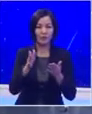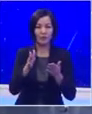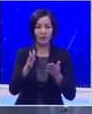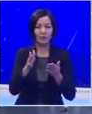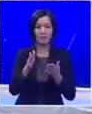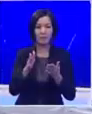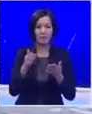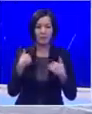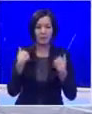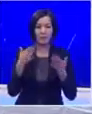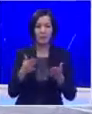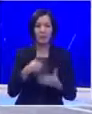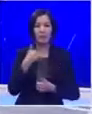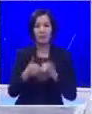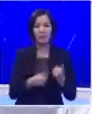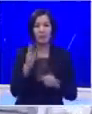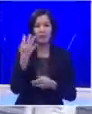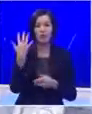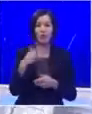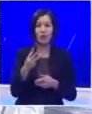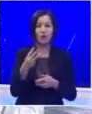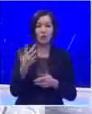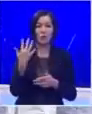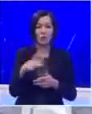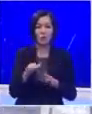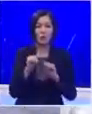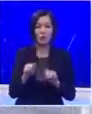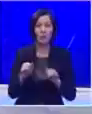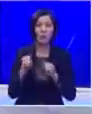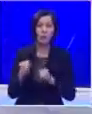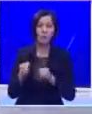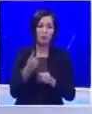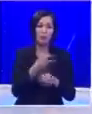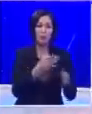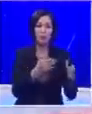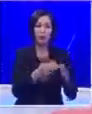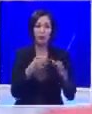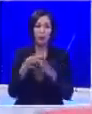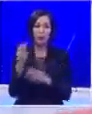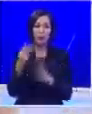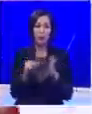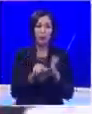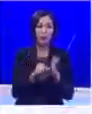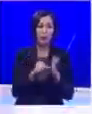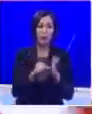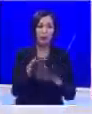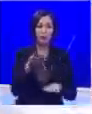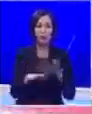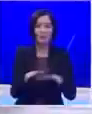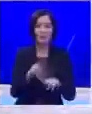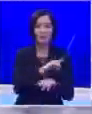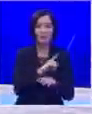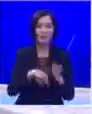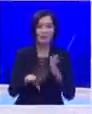біз тілектеспіз. Жарысқа келген 350-ден аса боксшы жас ерекшелігі бойынша екі топқа бөлінген. 26 түрлі салмақ дәрежесінде кіл мықтыны